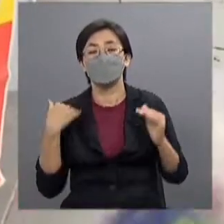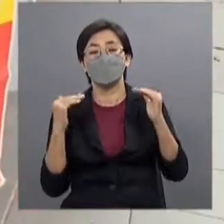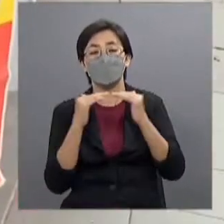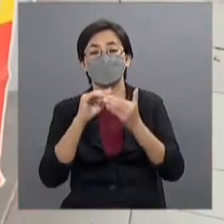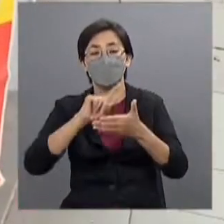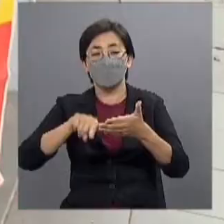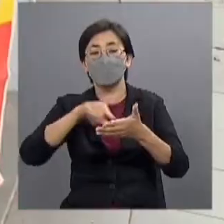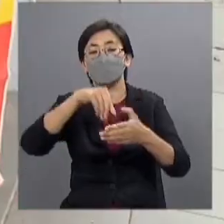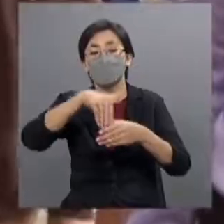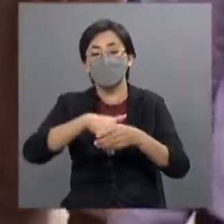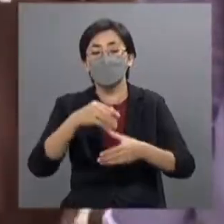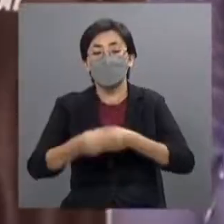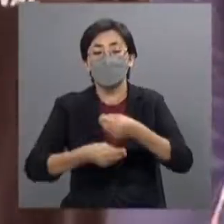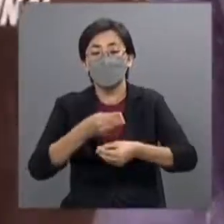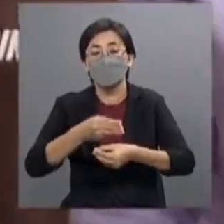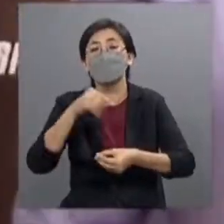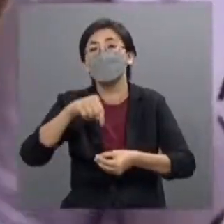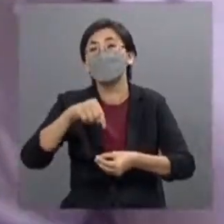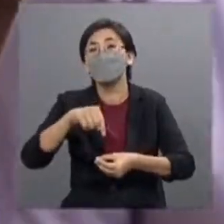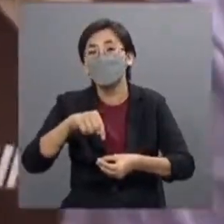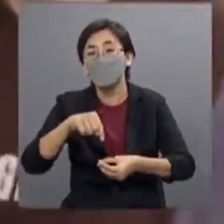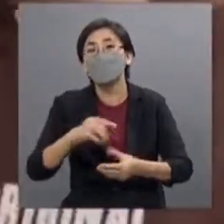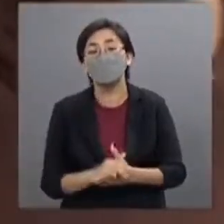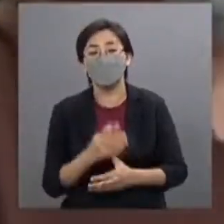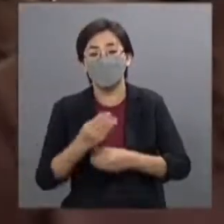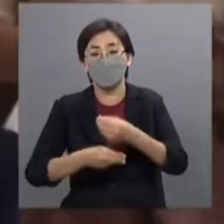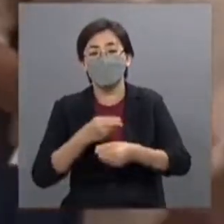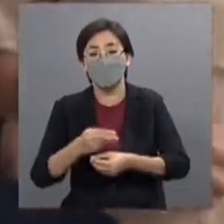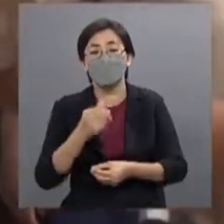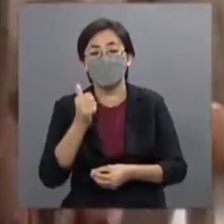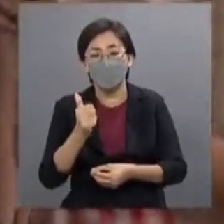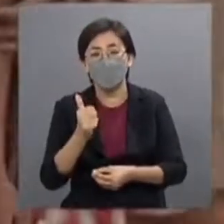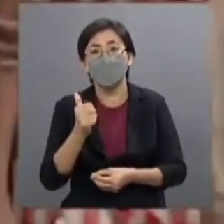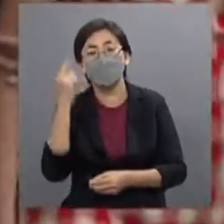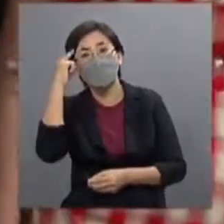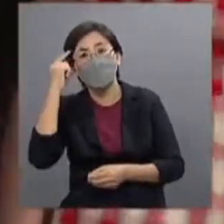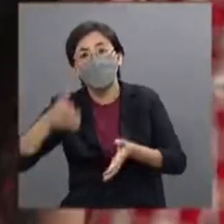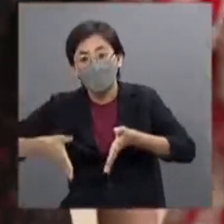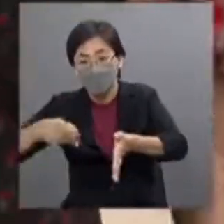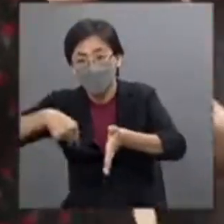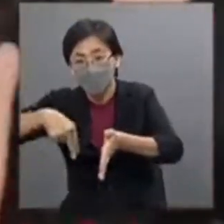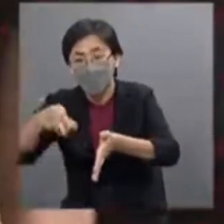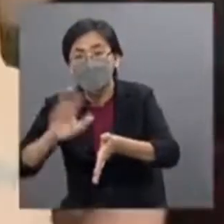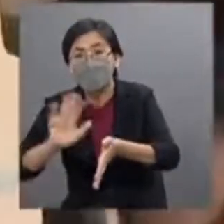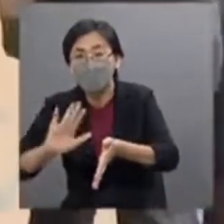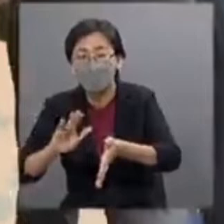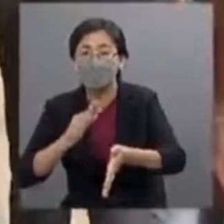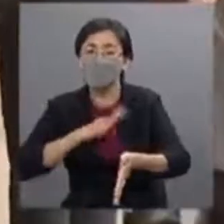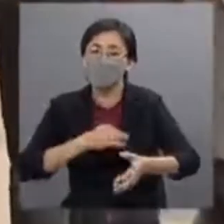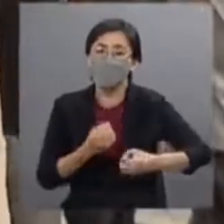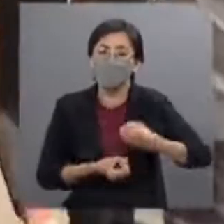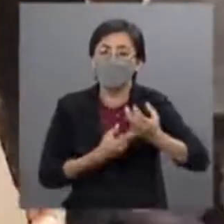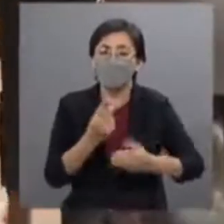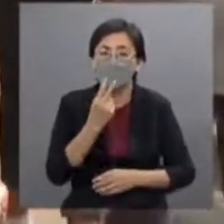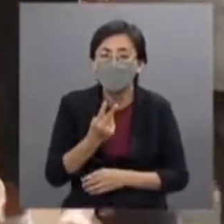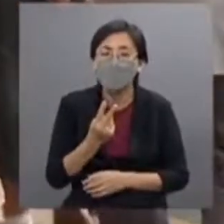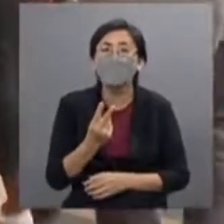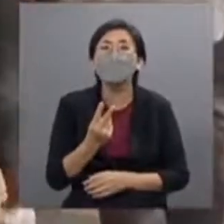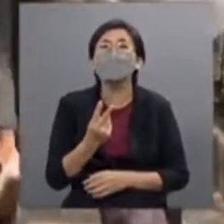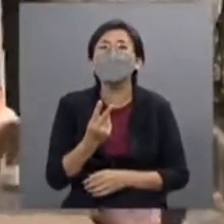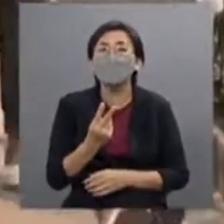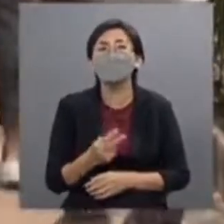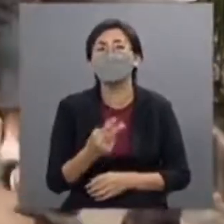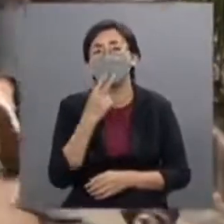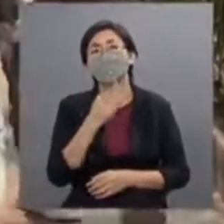ในพื้นที่ที่ได้รับอนุญาตให้ค้าขายได้นะคะไม่ใช่บนทางเท้าแต่เธอก็สะท้อนค่ะว่าเขาได้เห็นภาพบรรยากาศแบบนี้แหละว่า